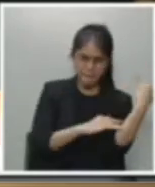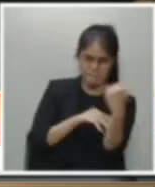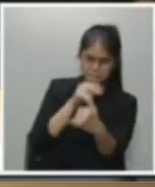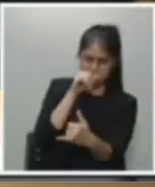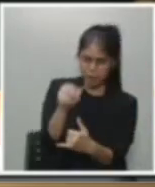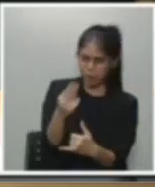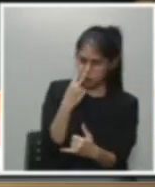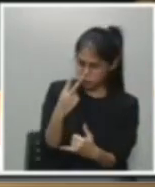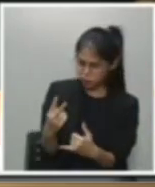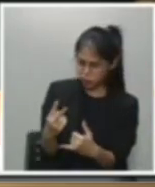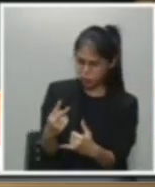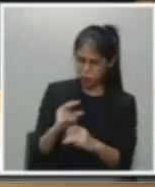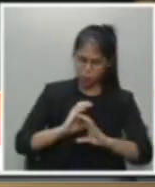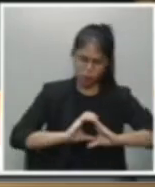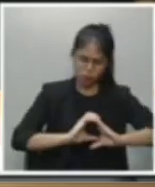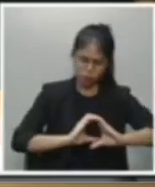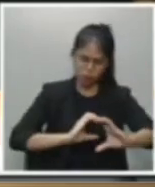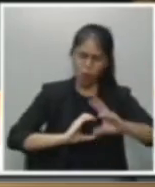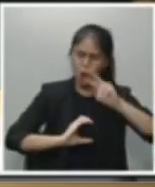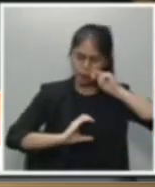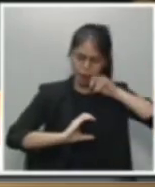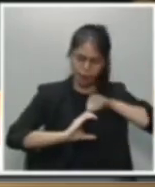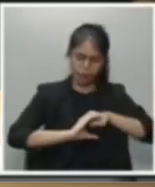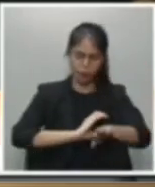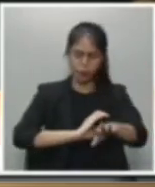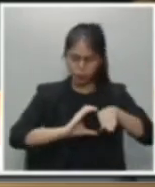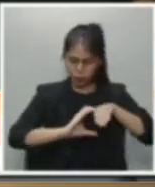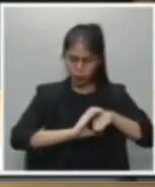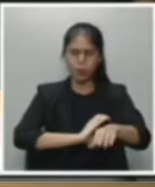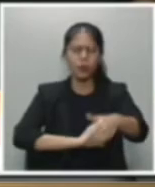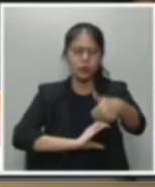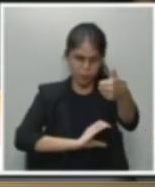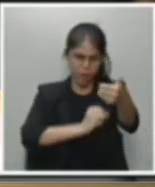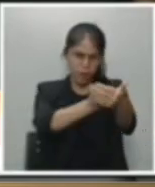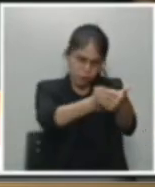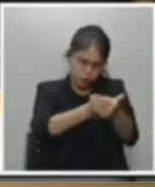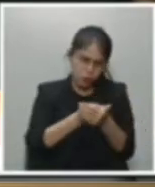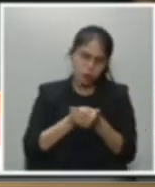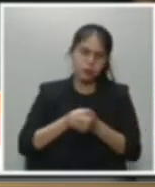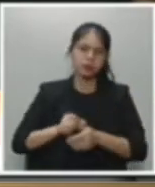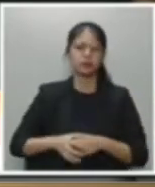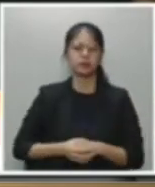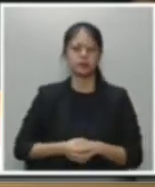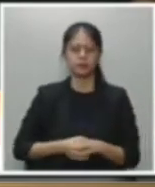างท่อระบายน้ำสองข้างทางตลอดแนว